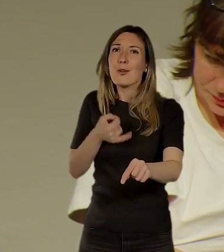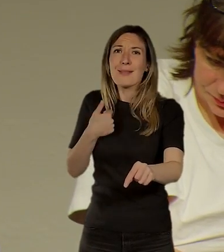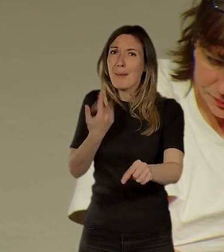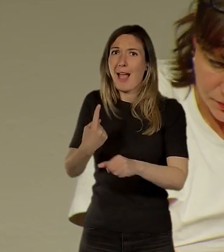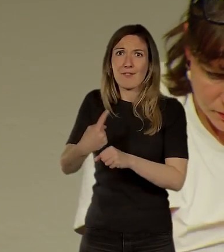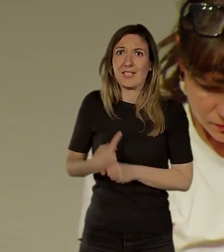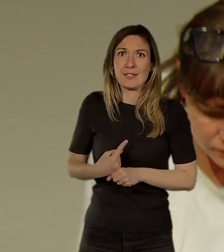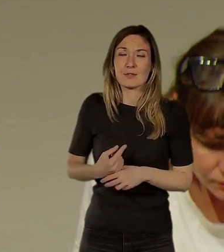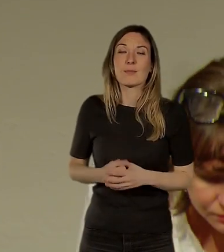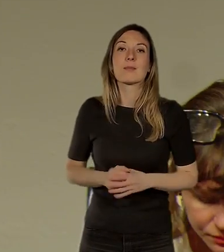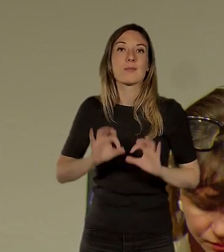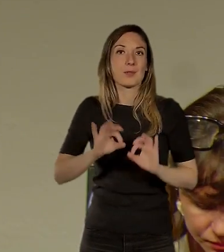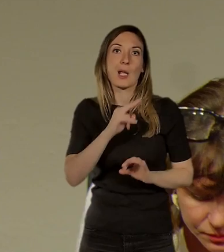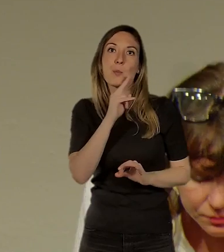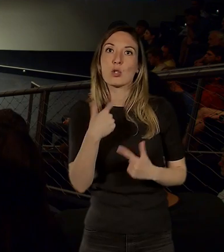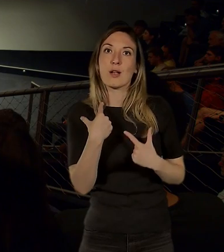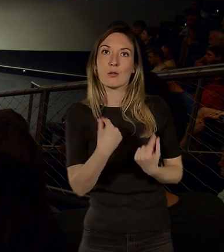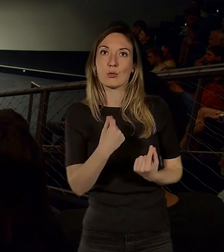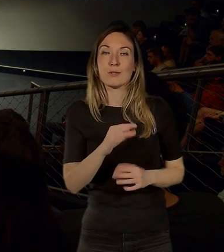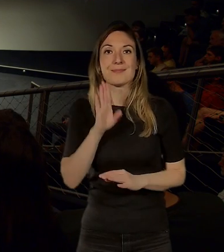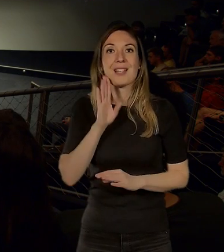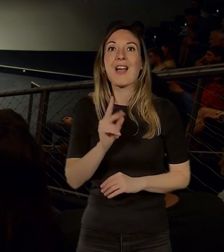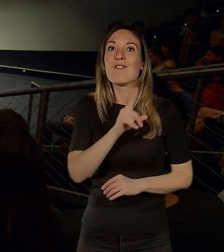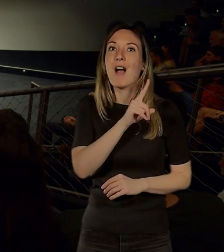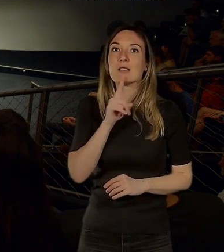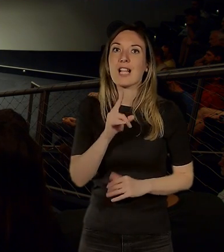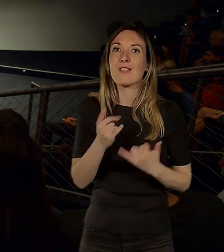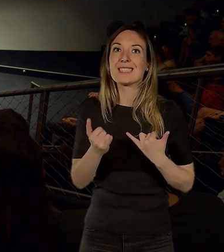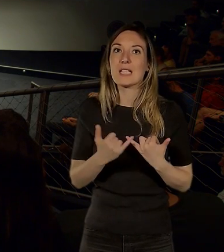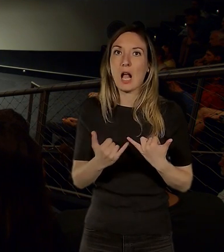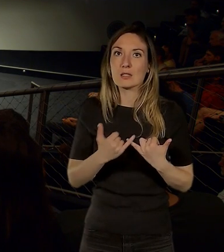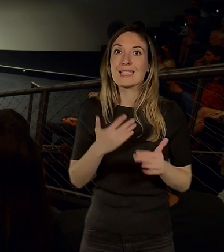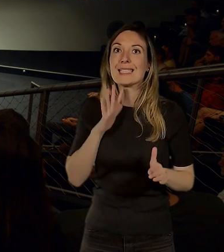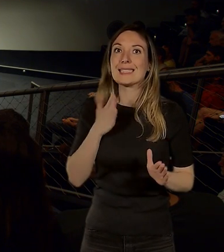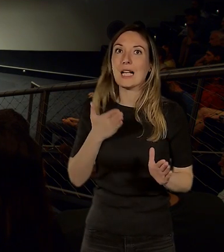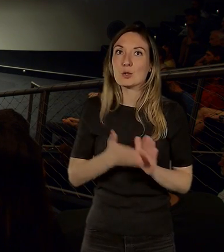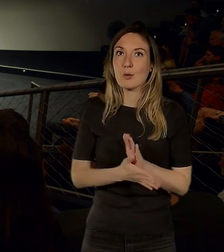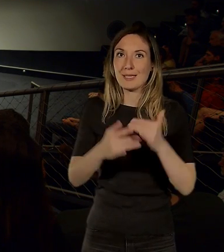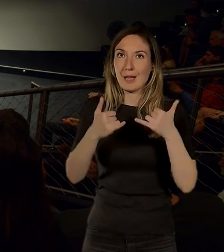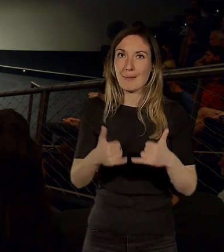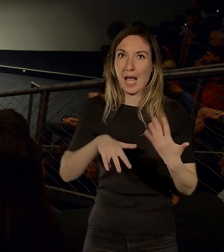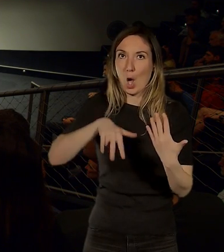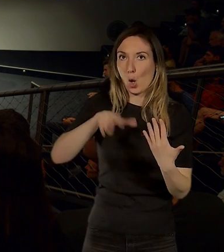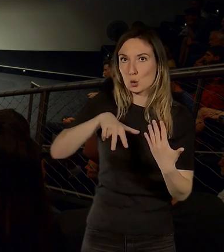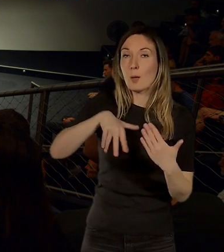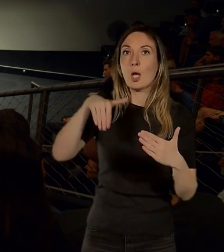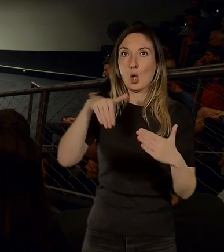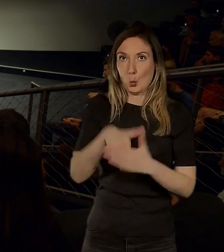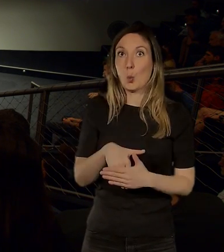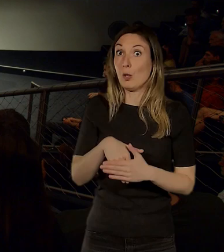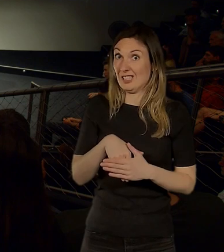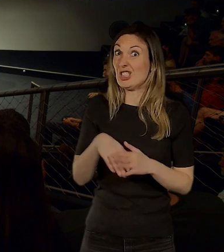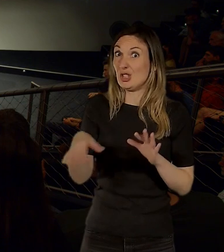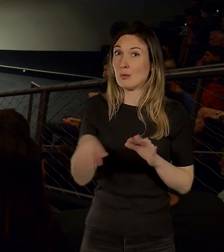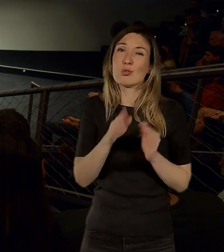slovo, dobrý den. Děkuju, dobrý večer. Já jsem Václav Stránský, já jsem zastupitel městské části Praha 8, což je jedna z významně dotčených městských